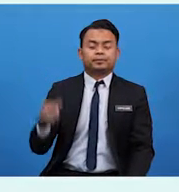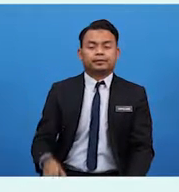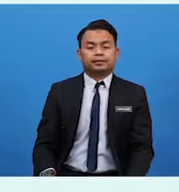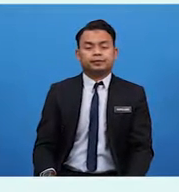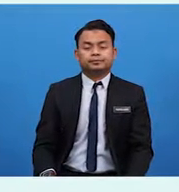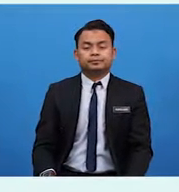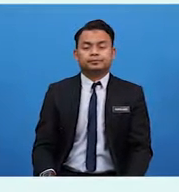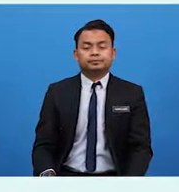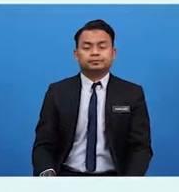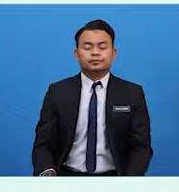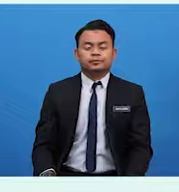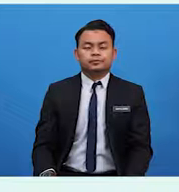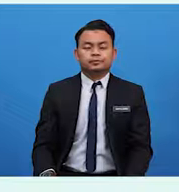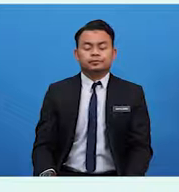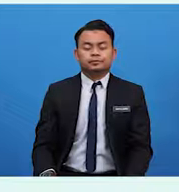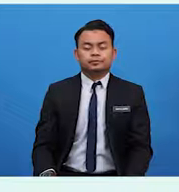elektrik.